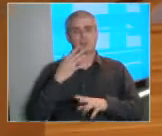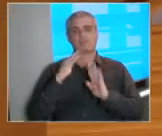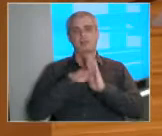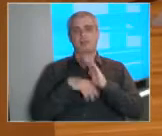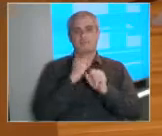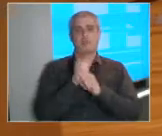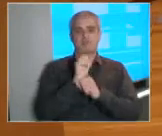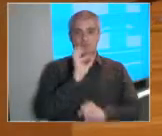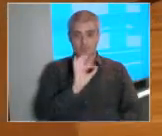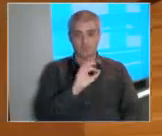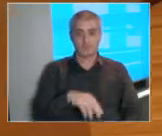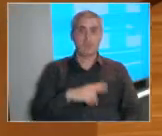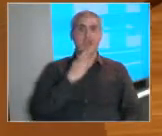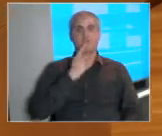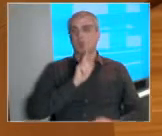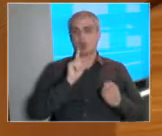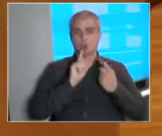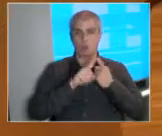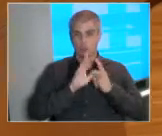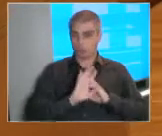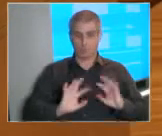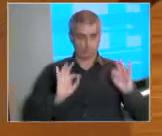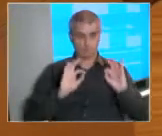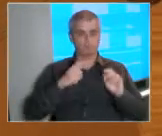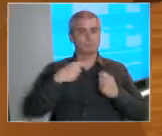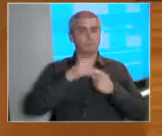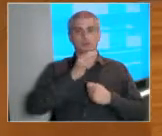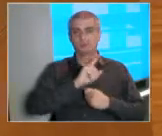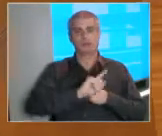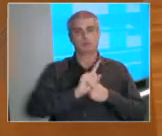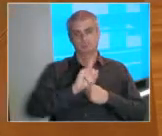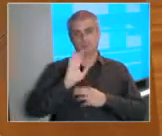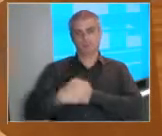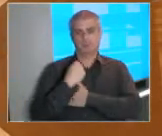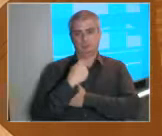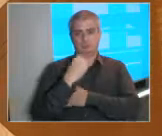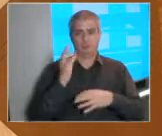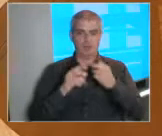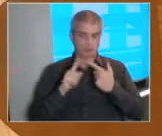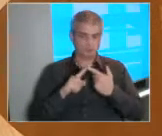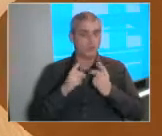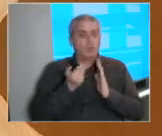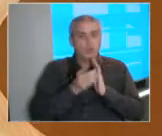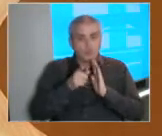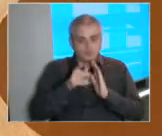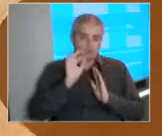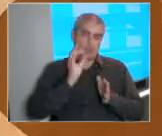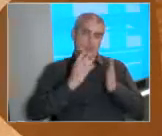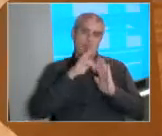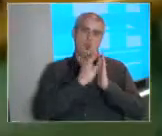עבודתם. הבטחת איתלותם של השופטים בענייני שפיטה אין מרות על מי שבידו סמכות שפיטה, זולתו מורתו של